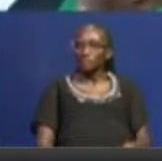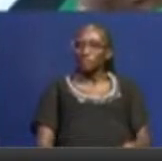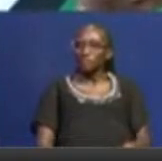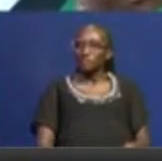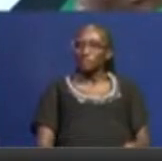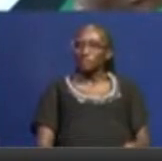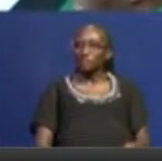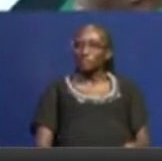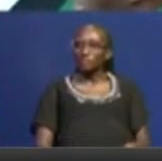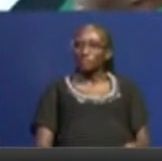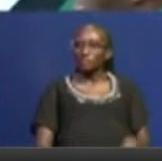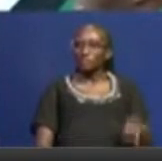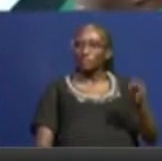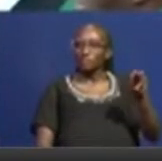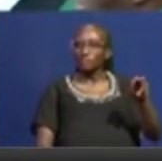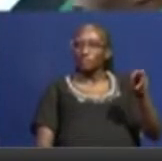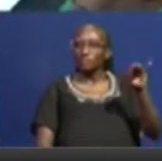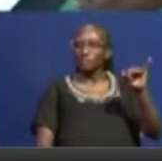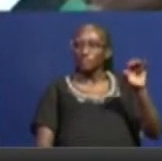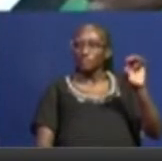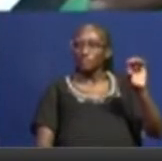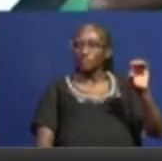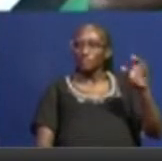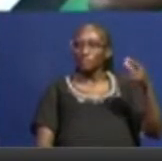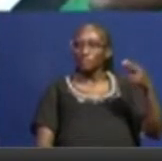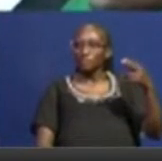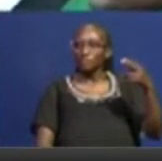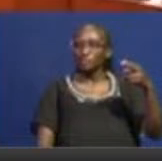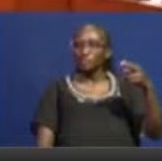Oljororok Michael Mwangi Mushira.